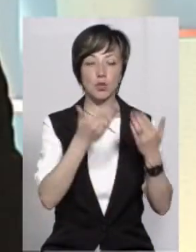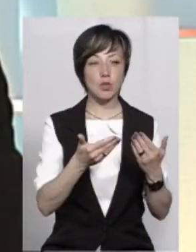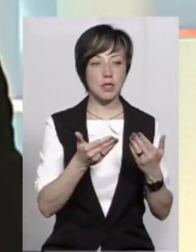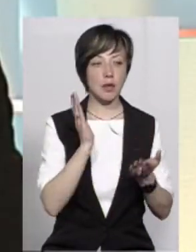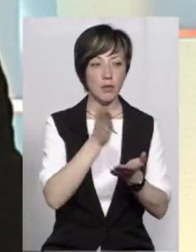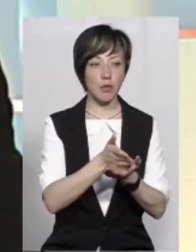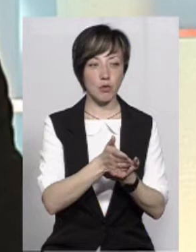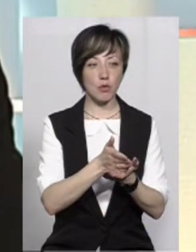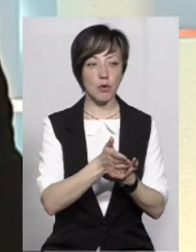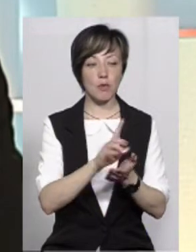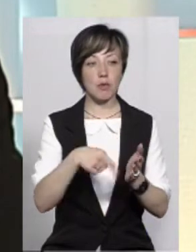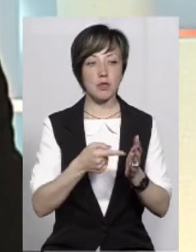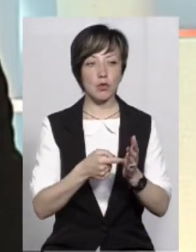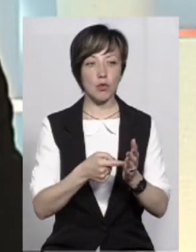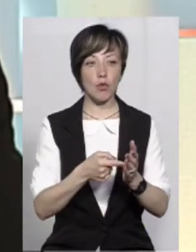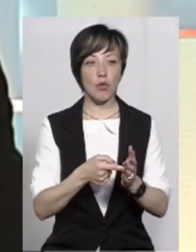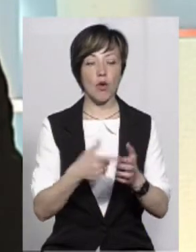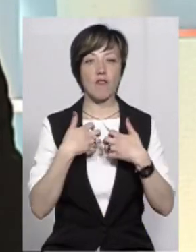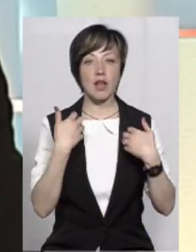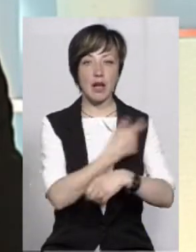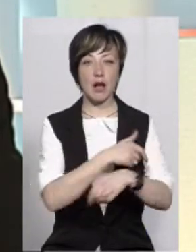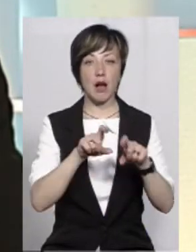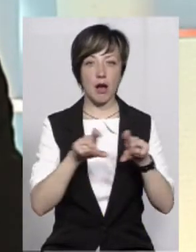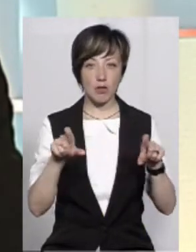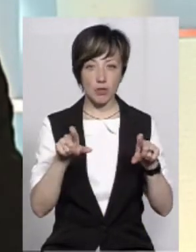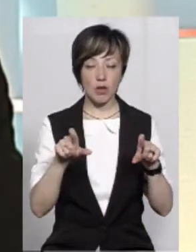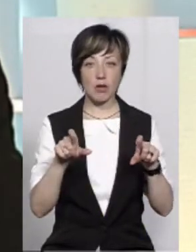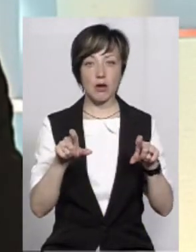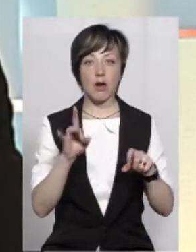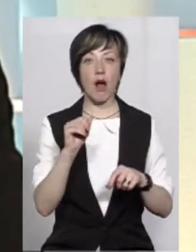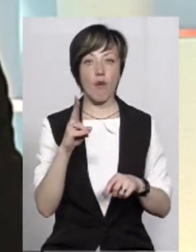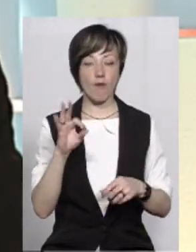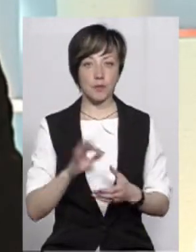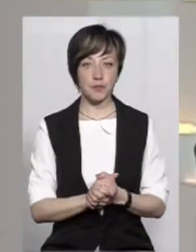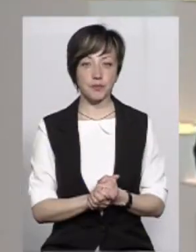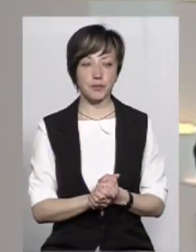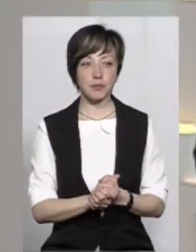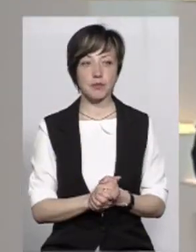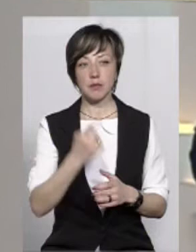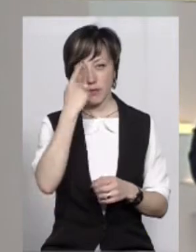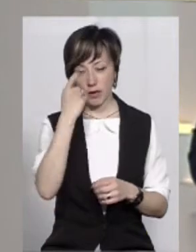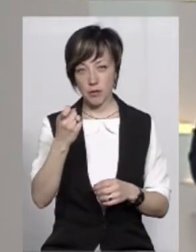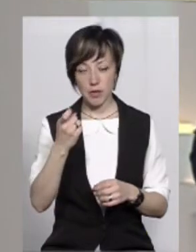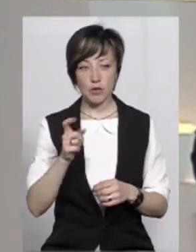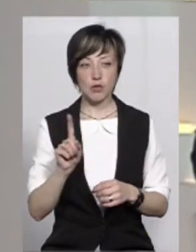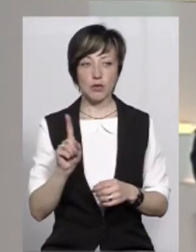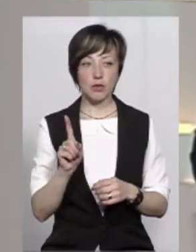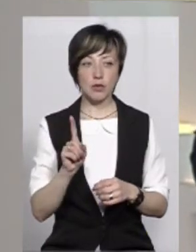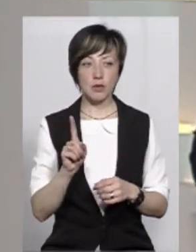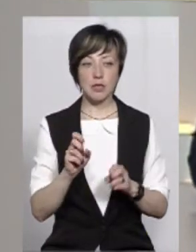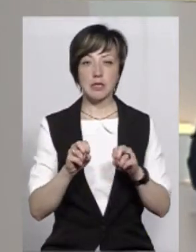звернутися напряму у міську лікарню, яка знаходиться у Раково. Але попереджають